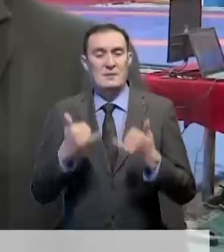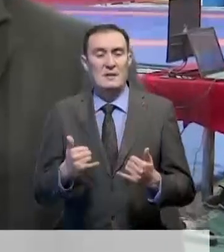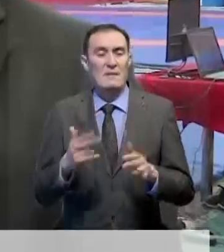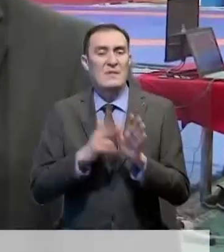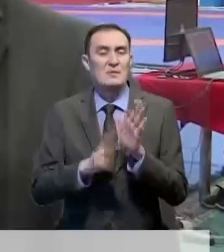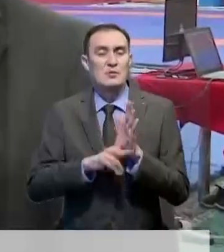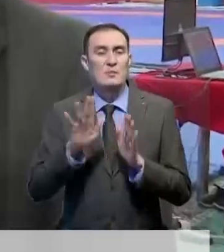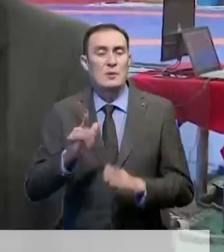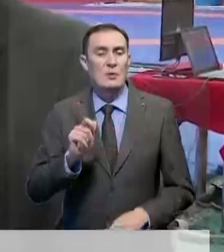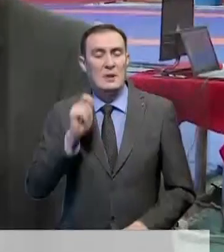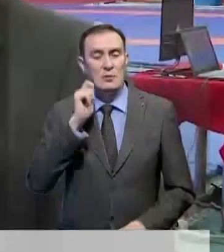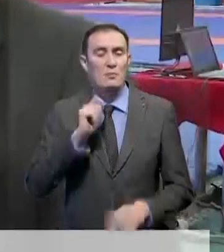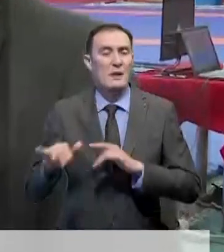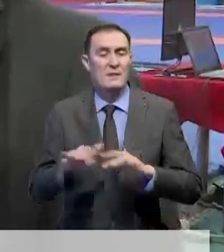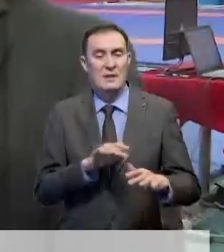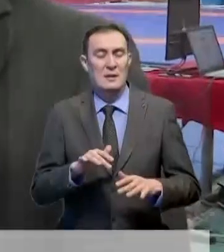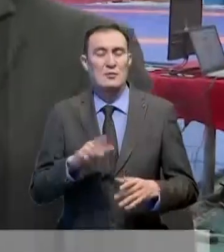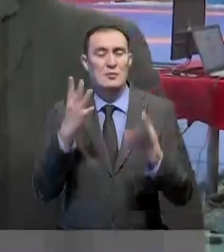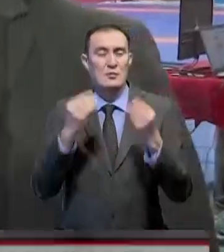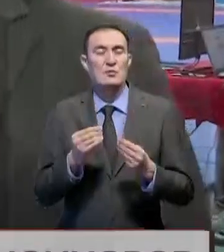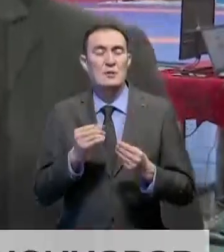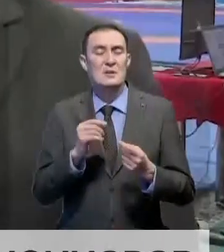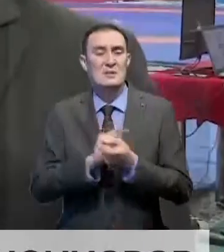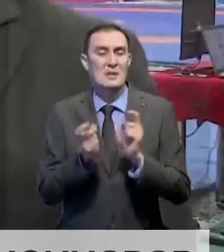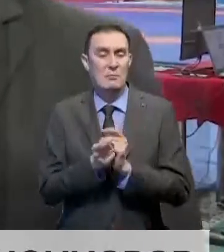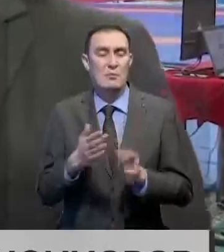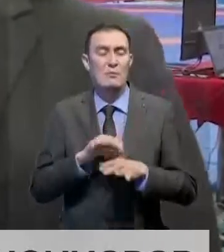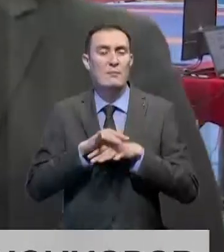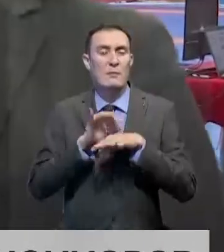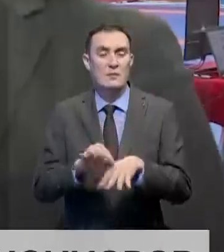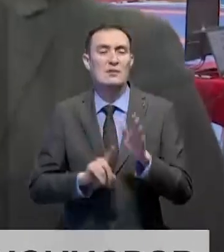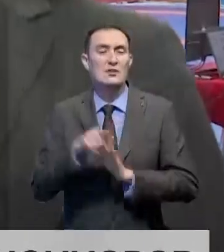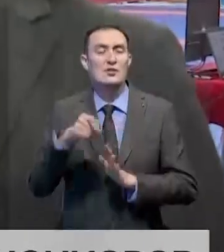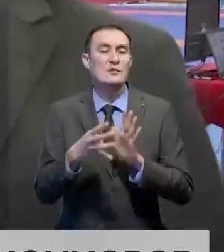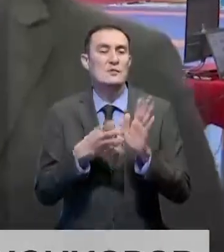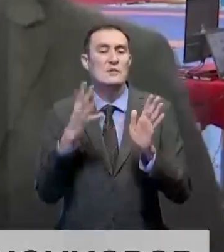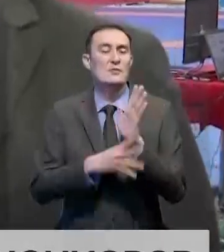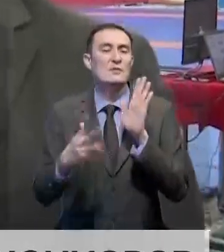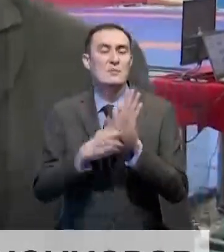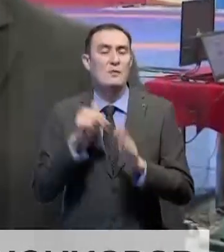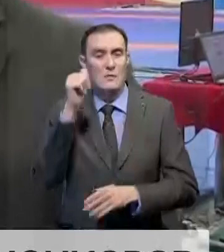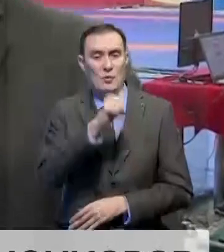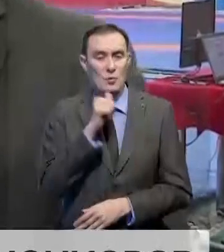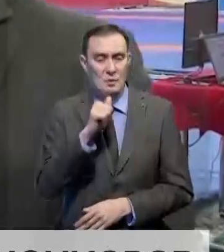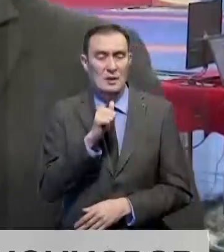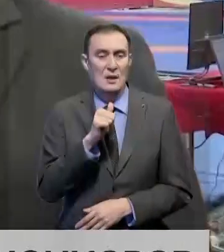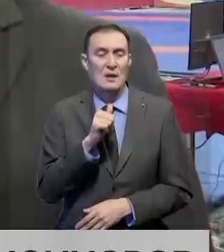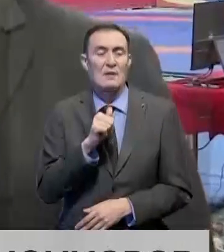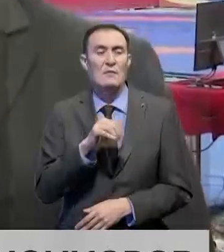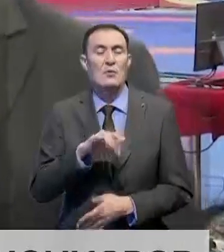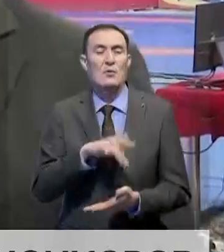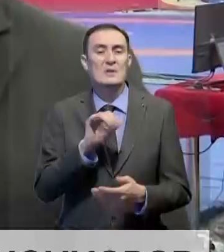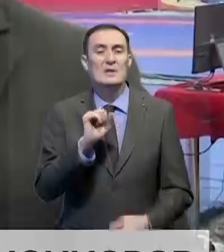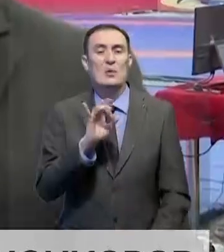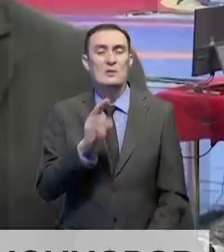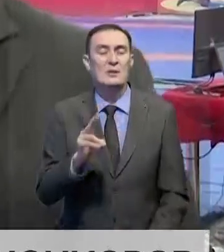2 проведени дня самба в нашей области он проводится с 1998 года в Сары озеке